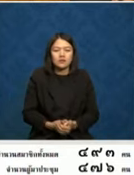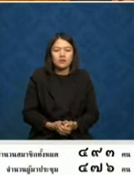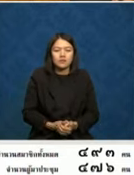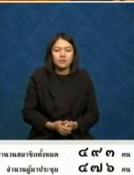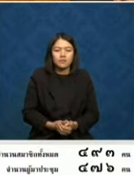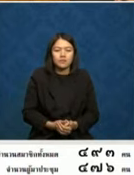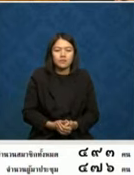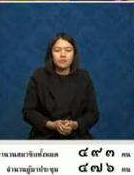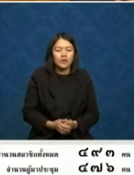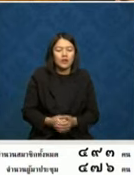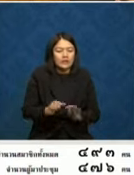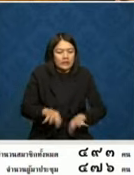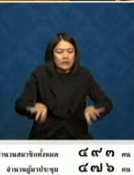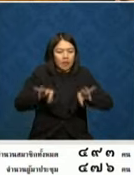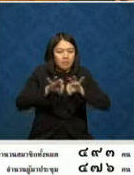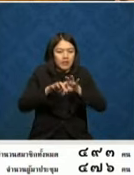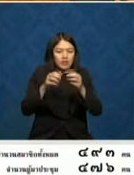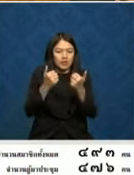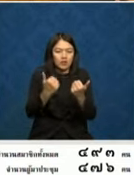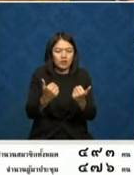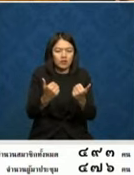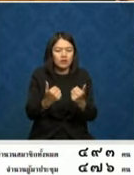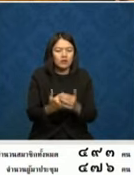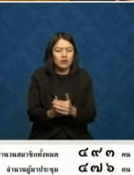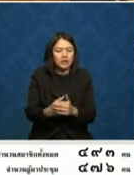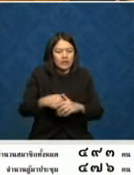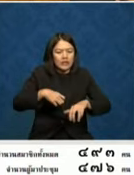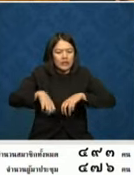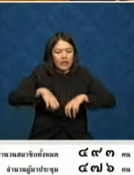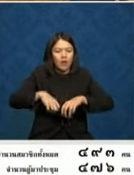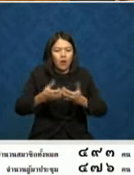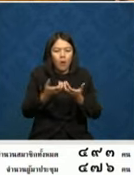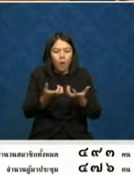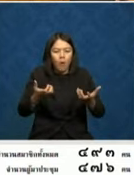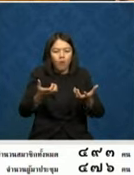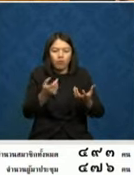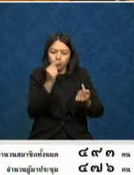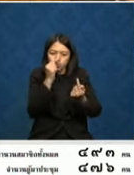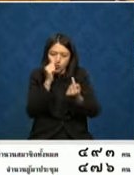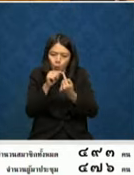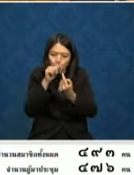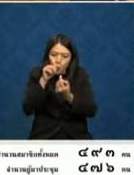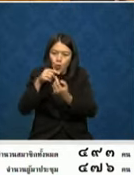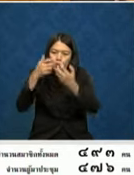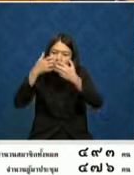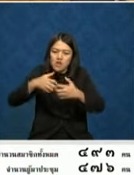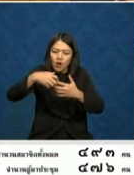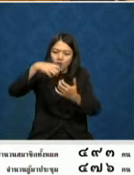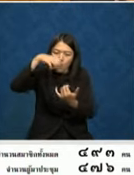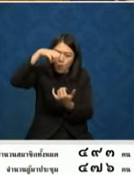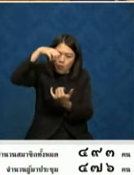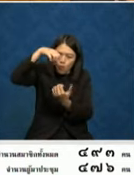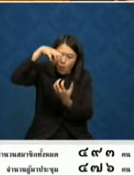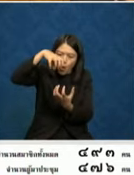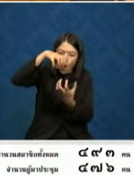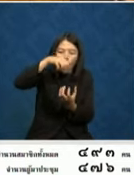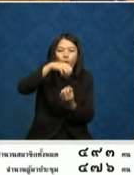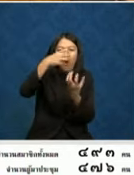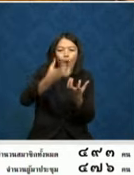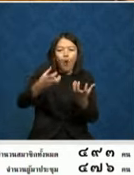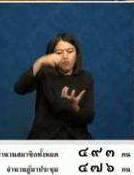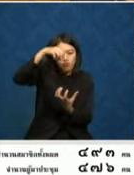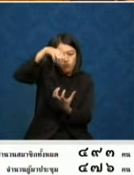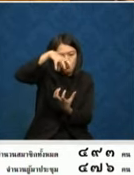นกระทั่งมีความจำเป็นในปัจจุบันซึ่งเราก็จะบริหารจัดการให้มีความเหมาะสมต่อไปในระยะถัดผลัด